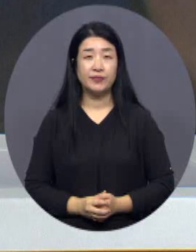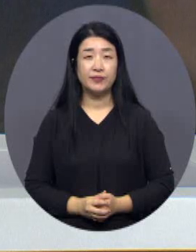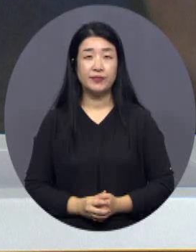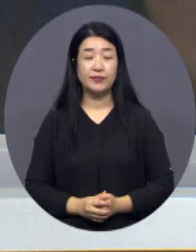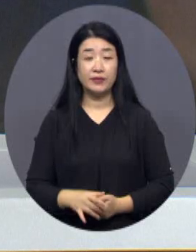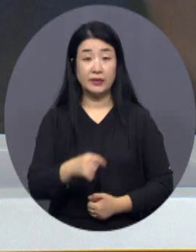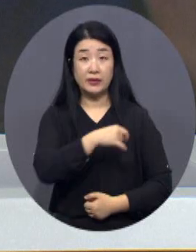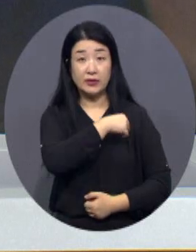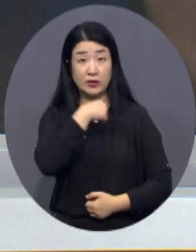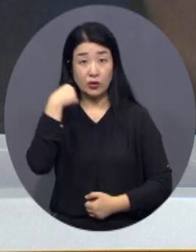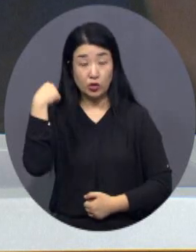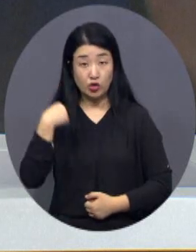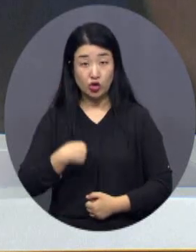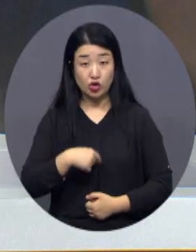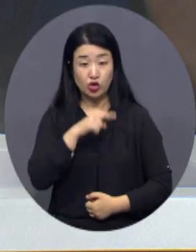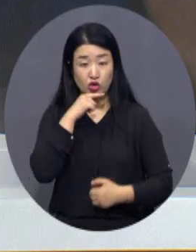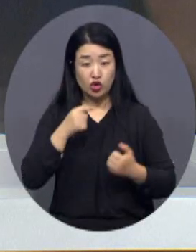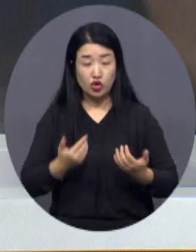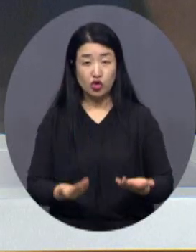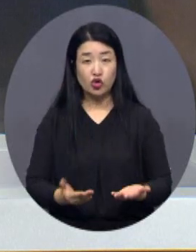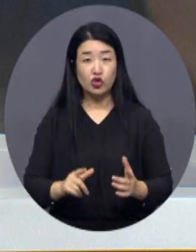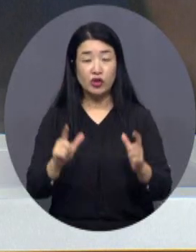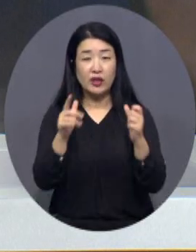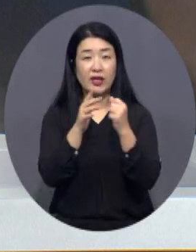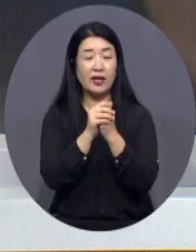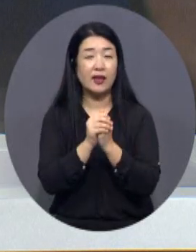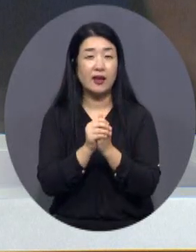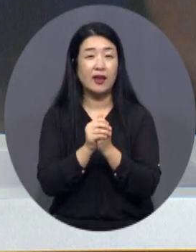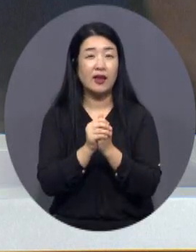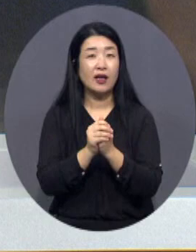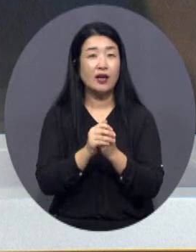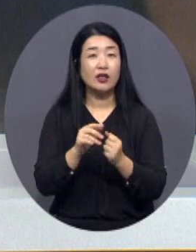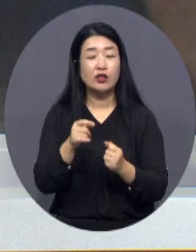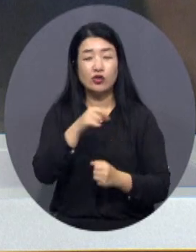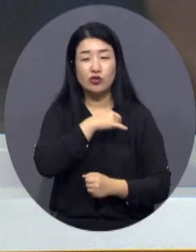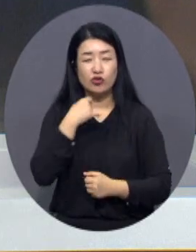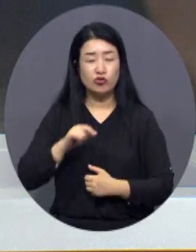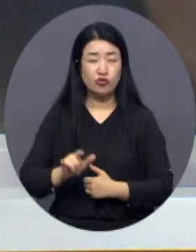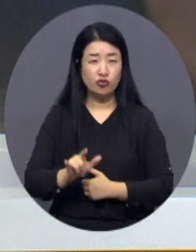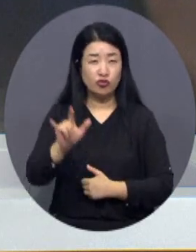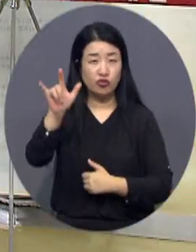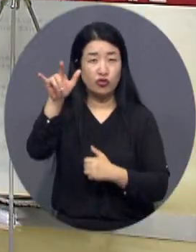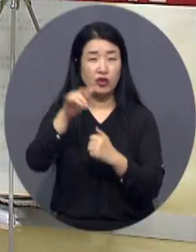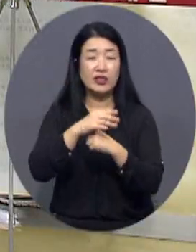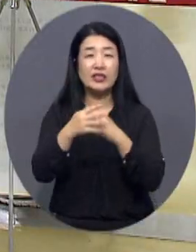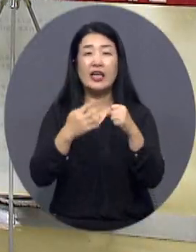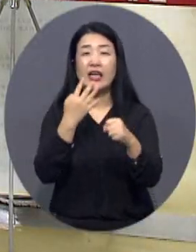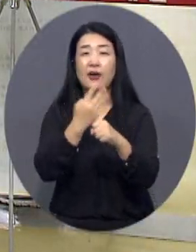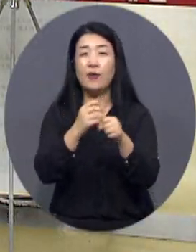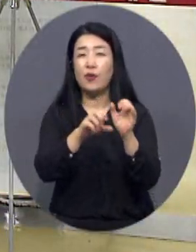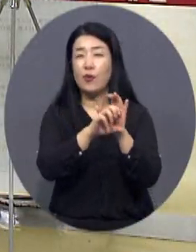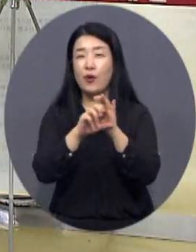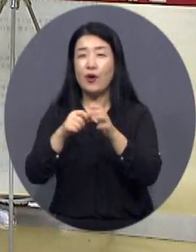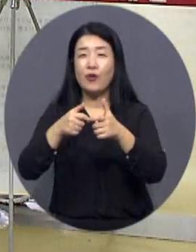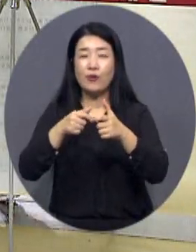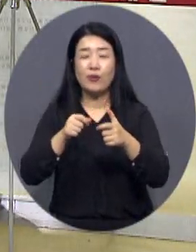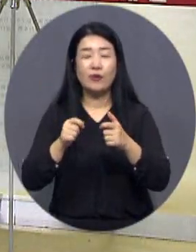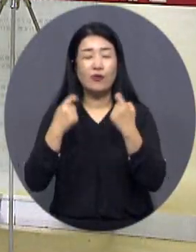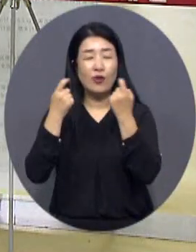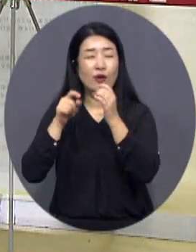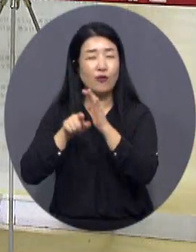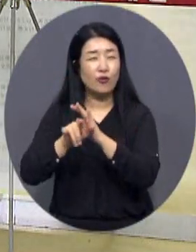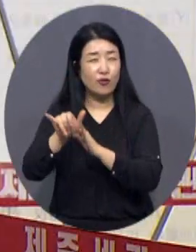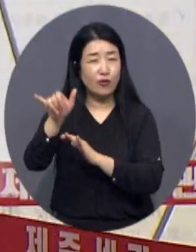중국의 국경절 연휴 기간에 제주를 찾는 중국인 관광객이 코로나19 사태 이후 4년 만에 회복세를 보일 것으로